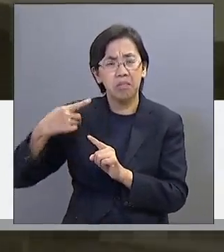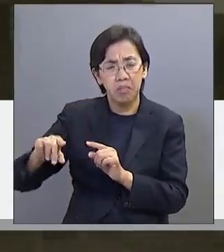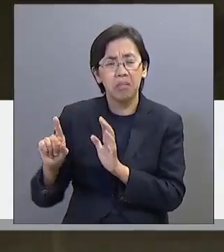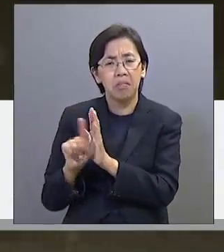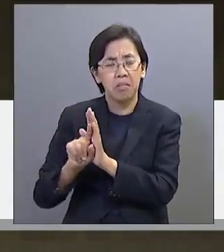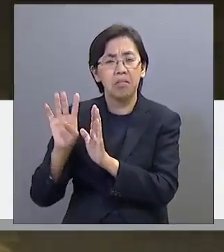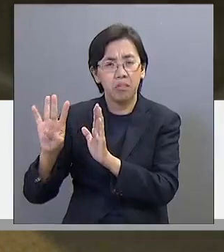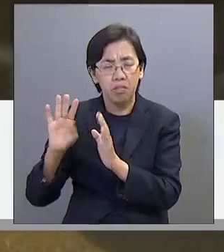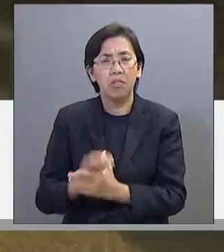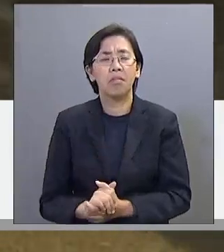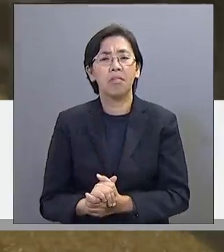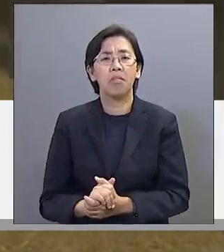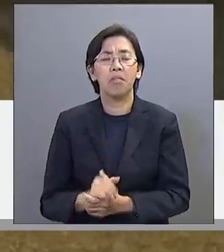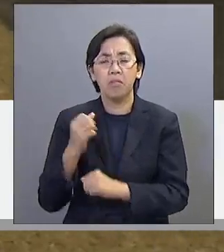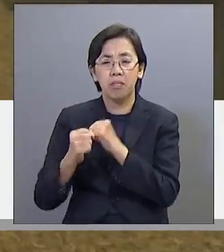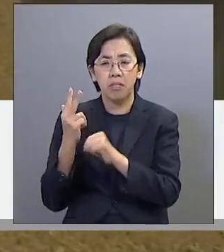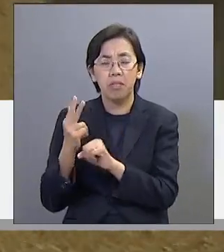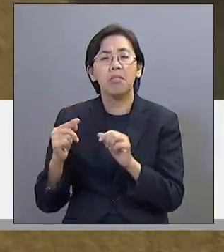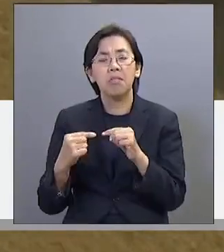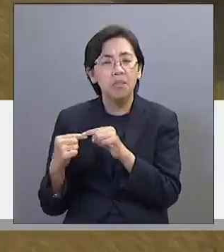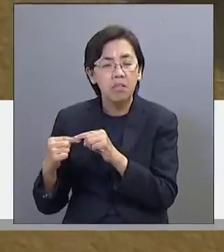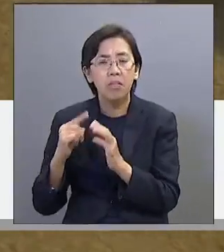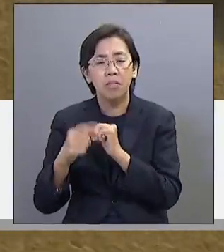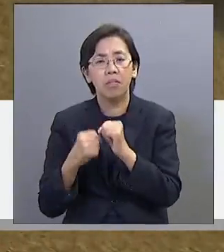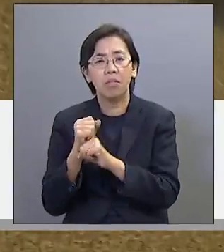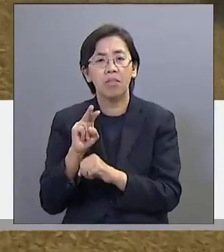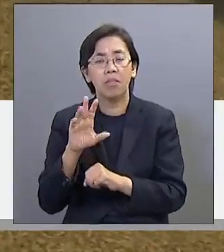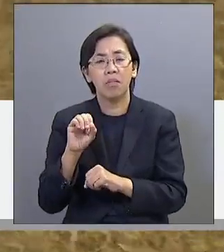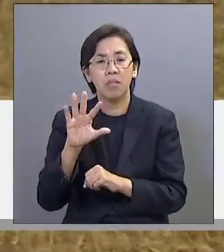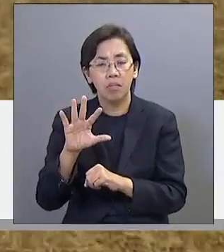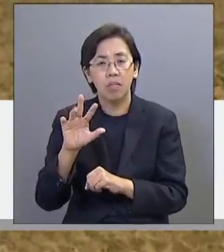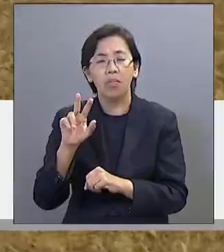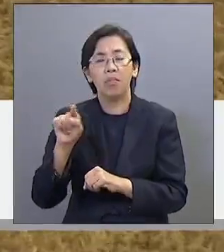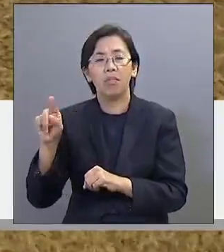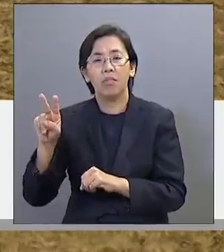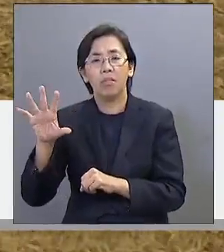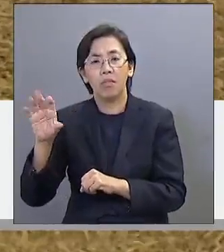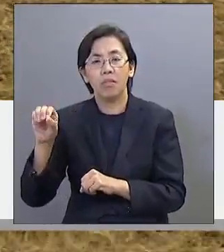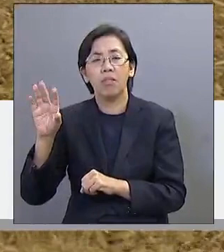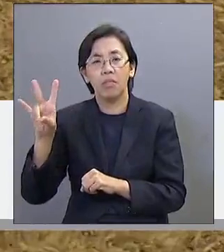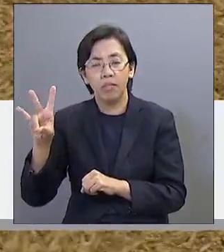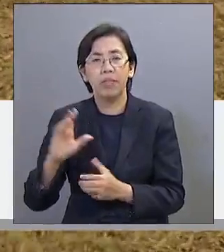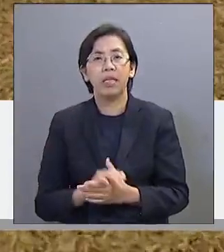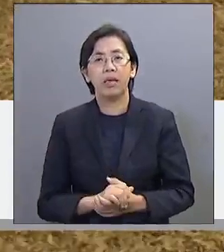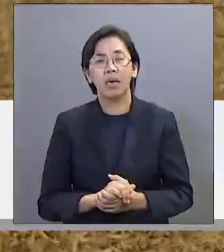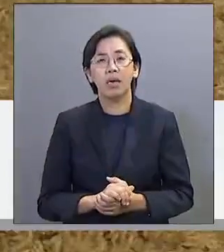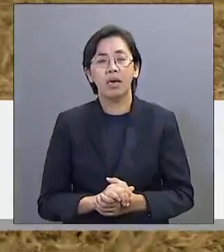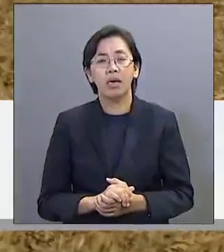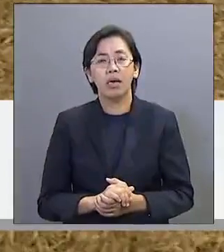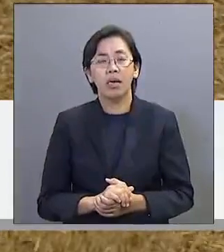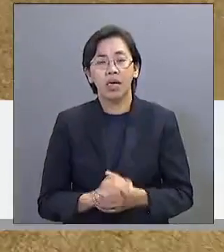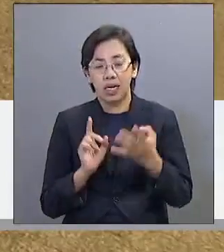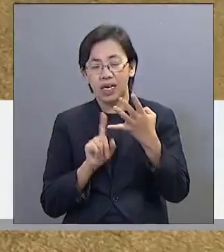ครั้งเป็นเวลา 3ปีติดต่อกันตั้งแต่ปี 2555ถึง 22557ค่ะและอีกครั้งนึง